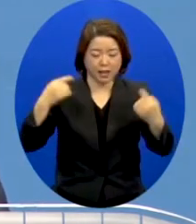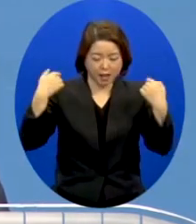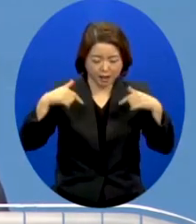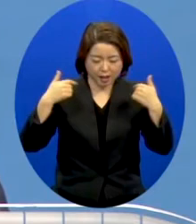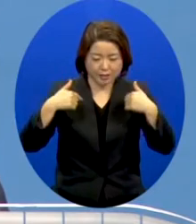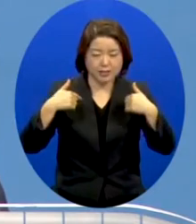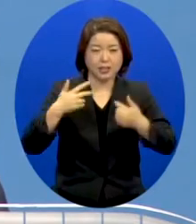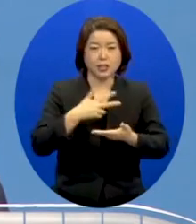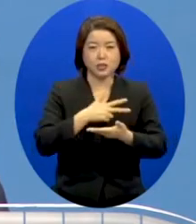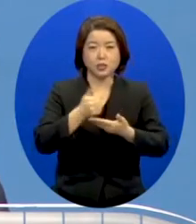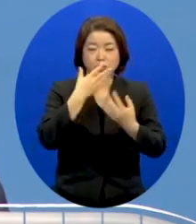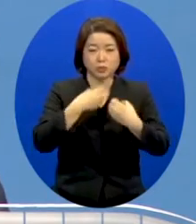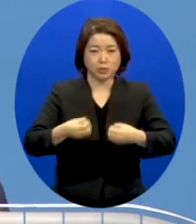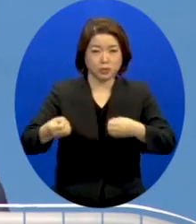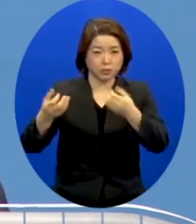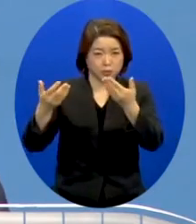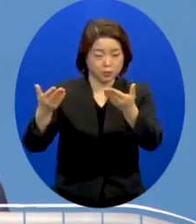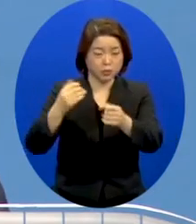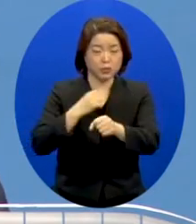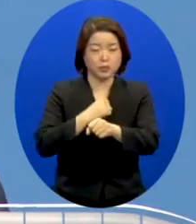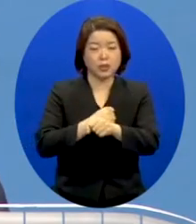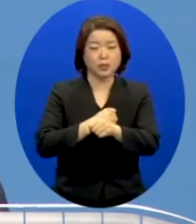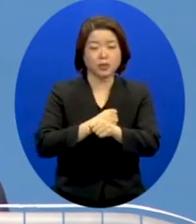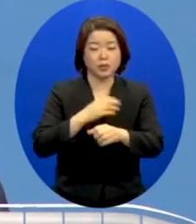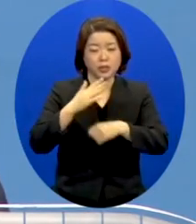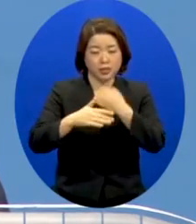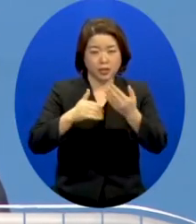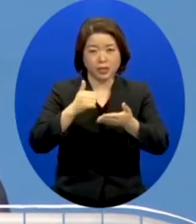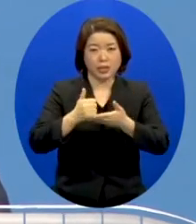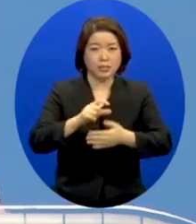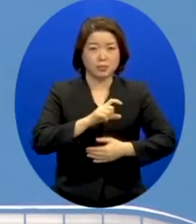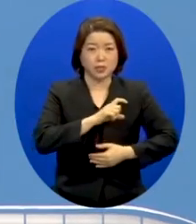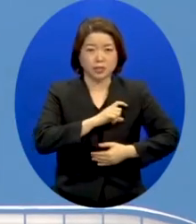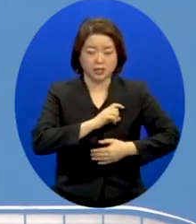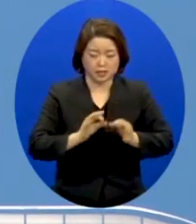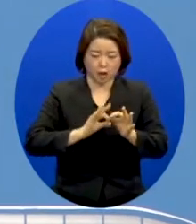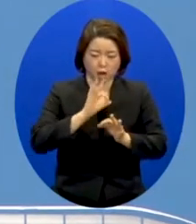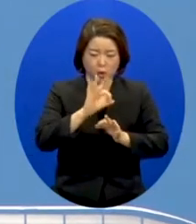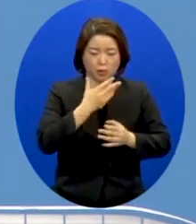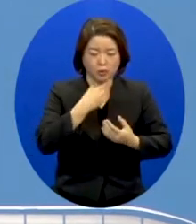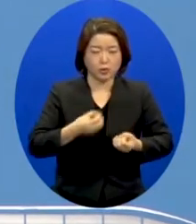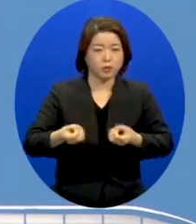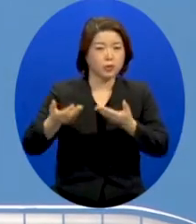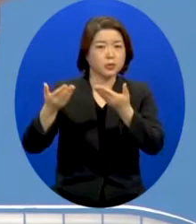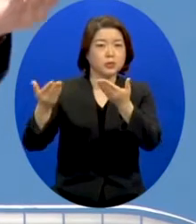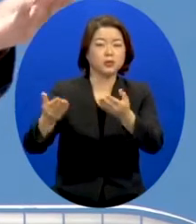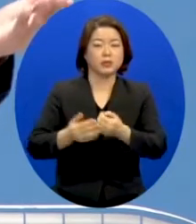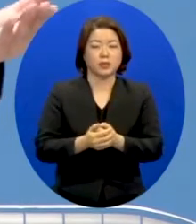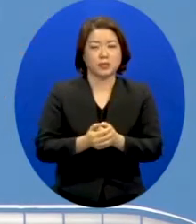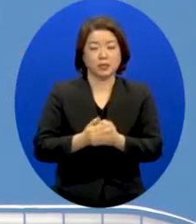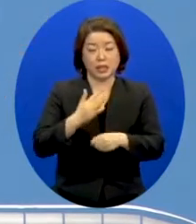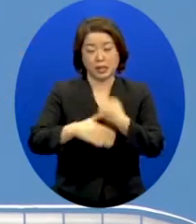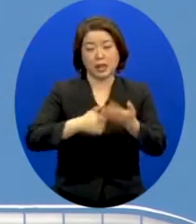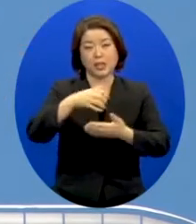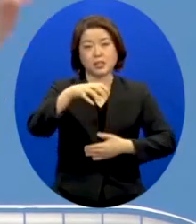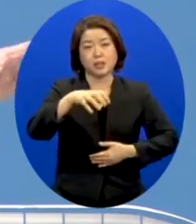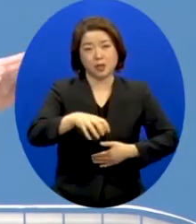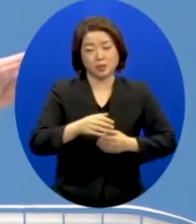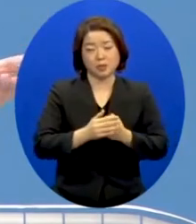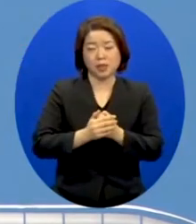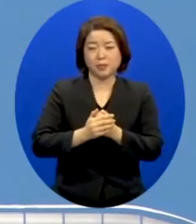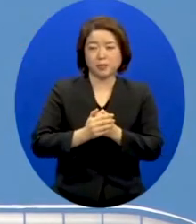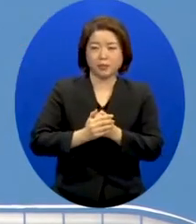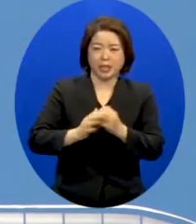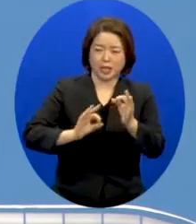영원토록 주님의 이름을 송축하라 엽니다 다윗이 그렇게 하나님 앞에 찬양을 드리겠다고 영원히